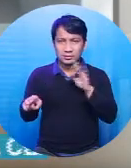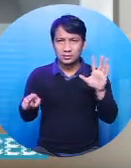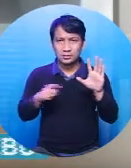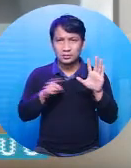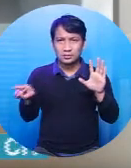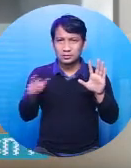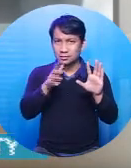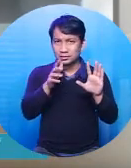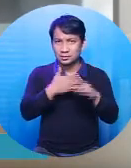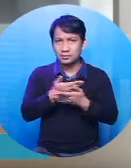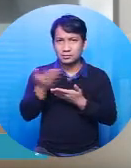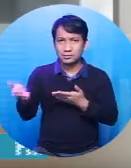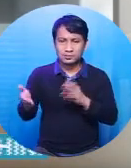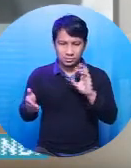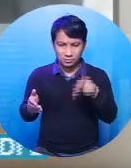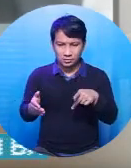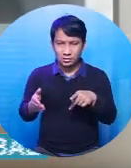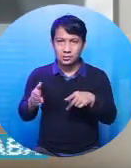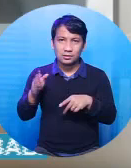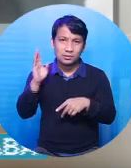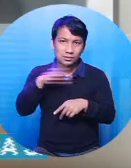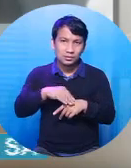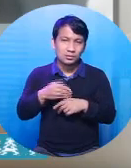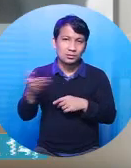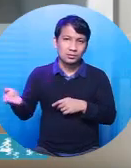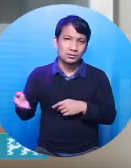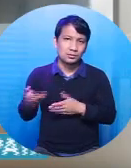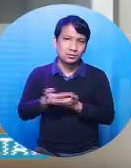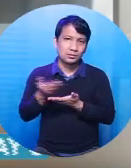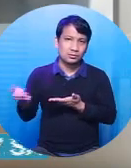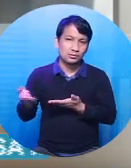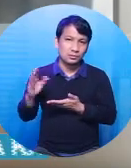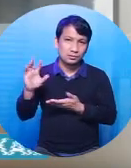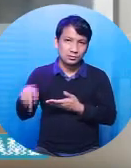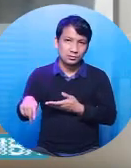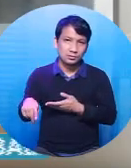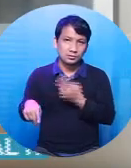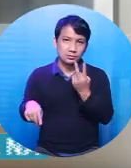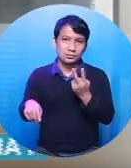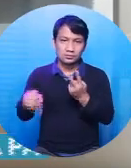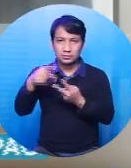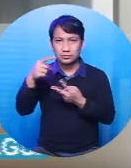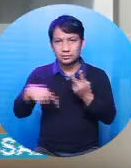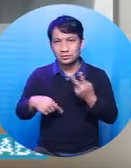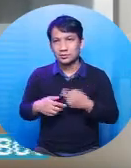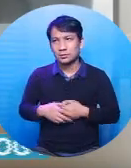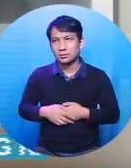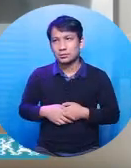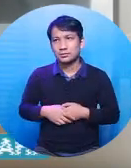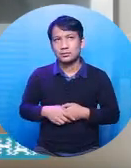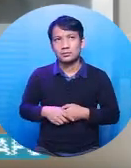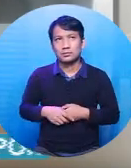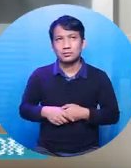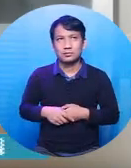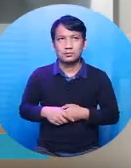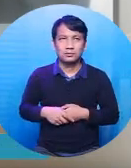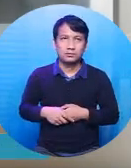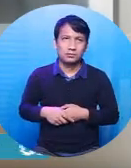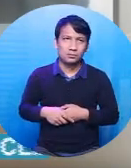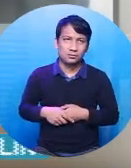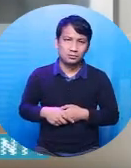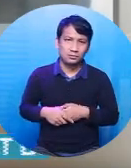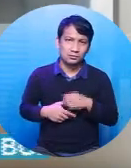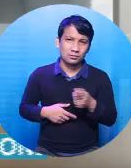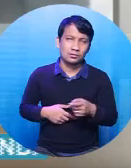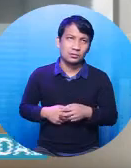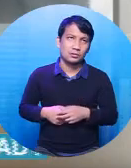yun ni Mama, nabibilihan niya ng cellphone si Kuya, kaya... Yun, bumili sila. Silang dalawa pa nga ni Kuya ang bumili po. Okay, pati so, yung